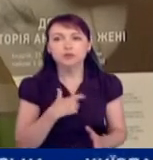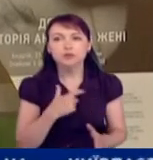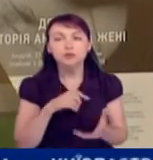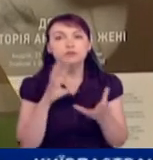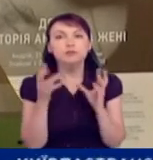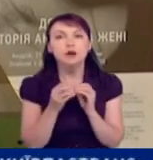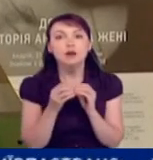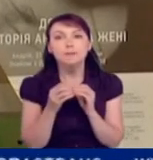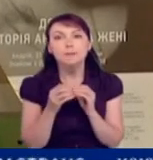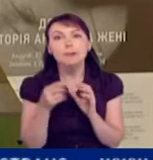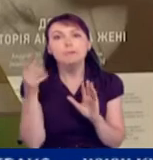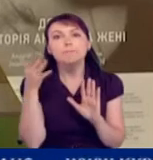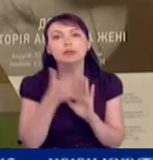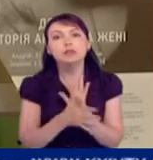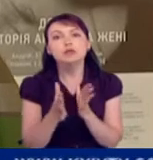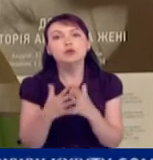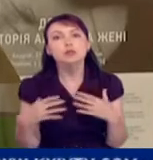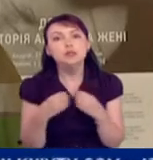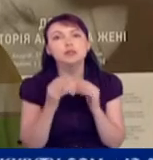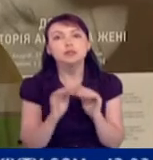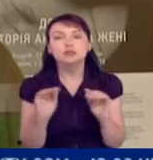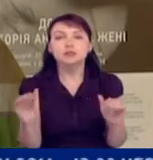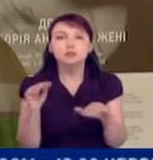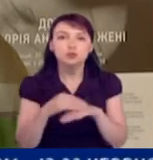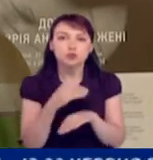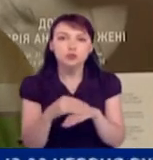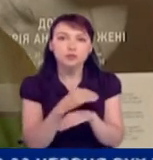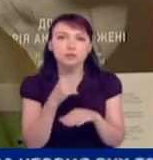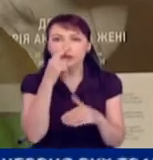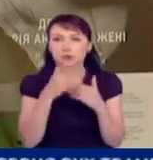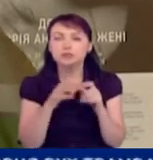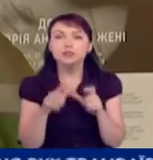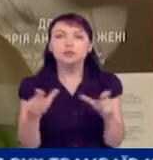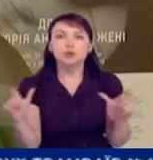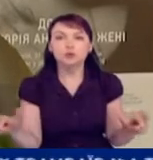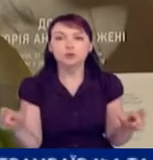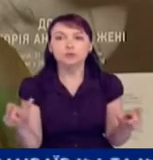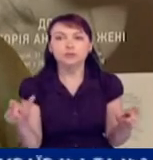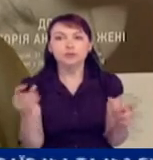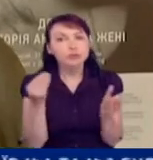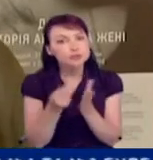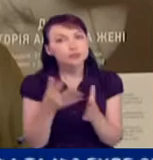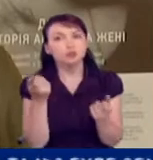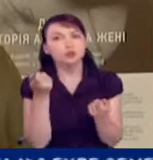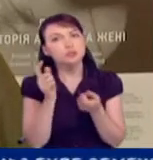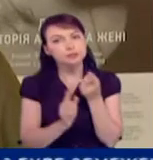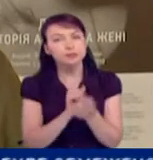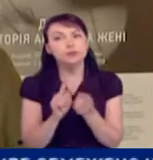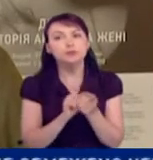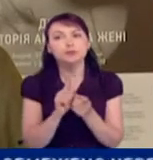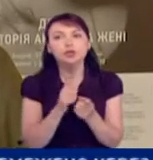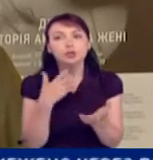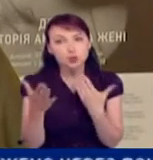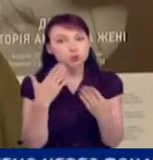взагалі поняття родина. Родина, діти, дружина, близькі люди. Цінності трошки змінилися після війни.